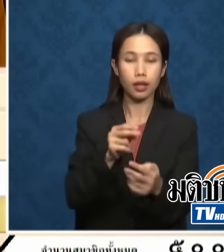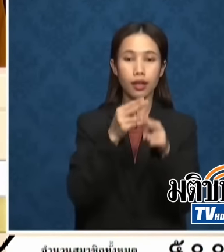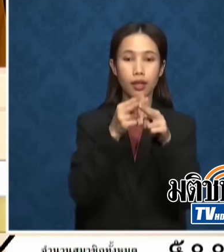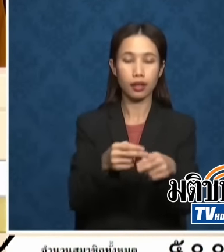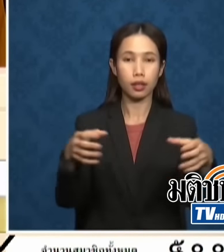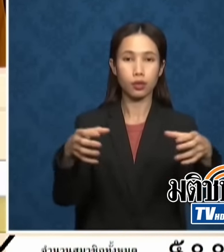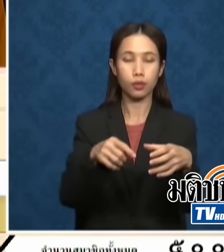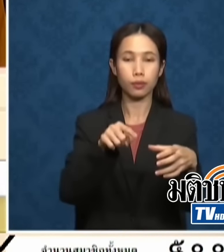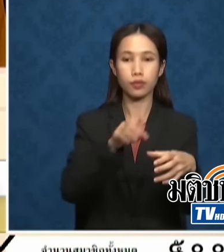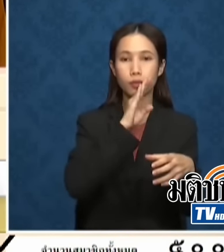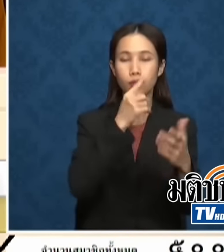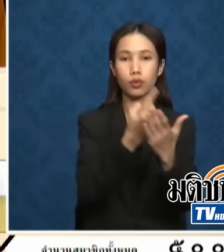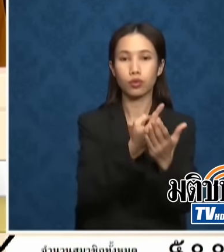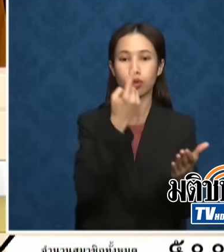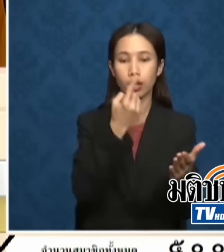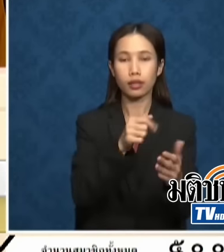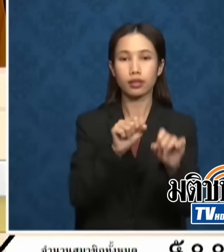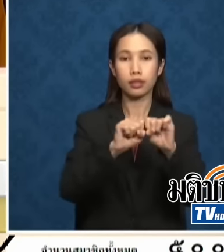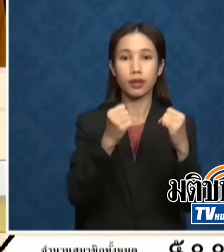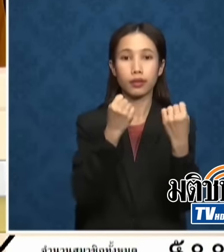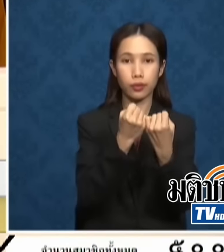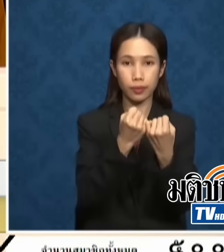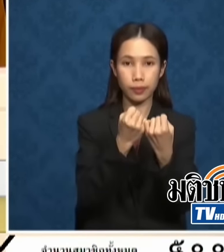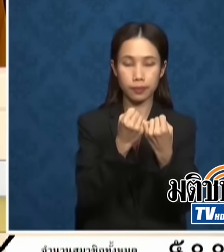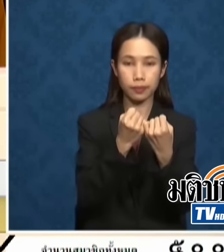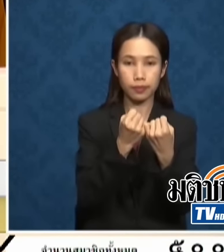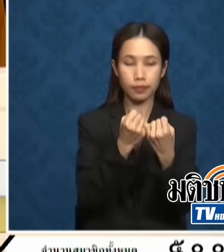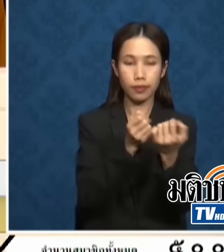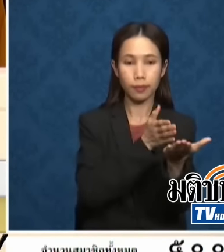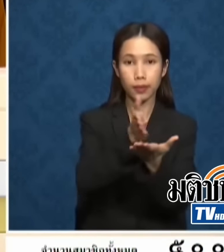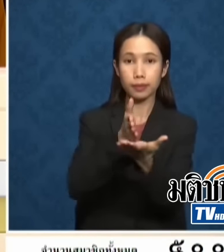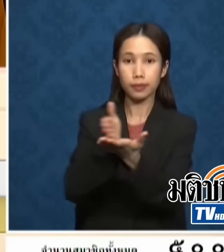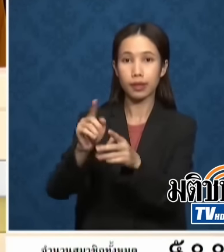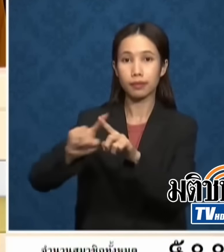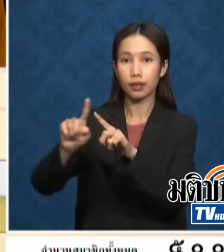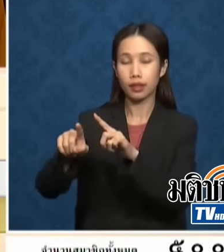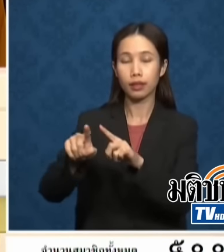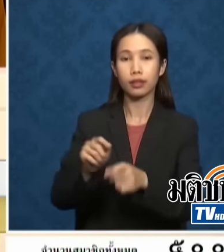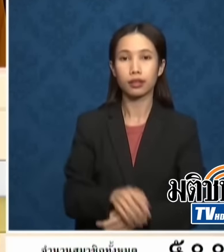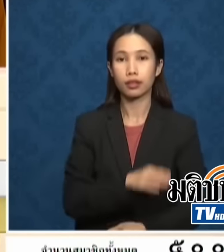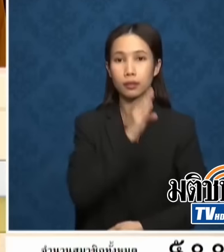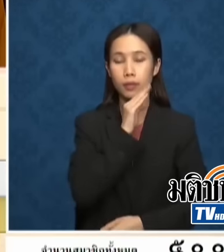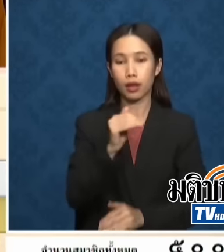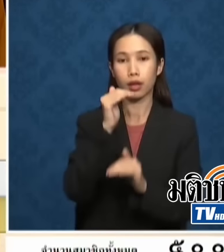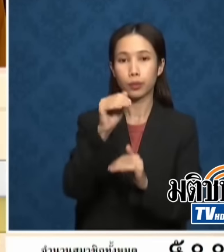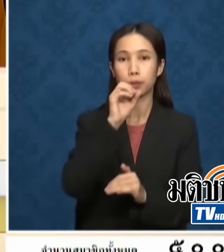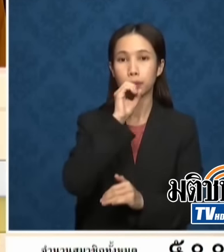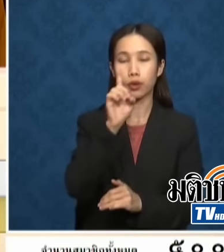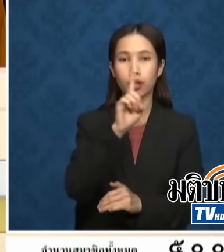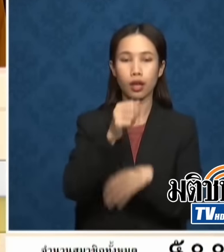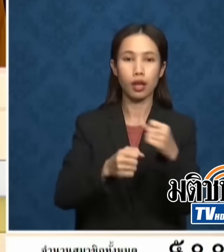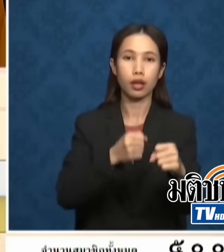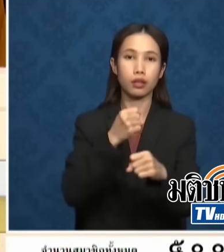ณีที่มีผู้แทนสมาคมในแต่ละด้านมากกว่า1และกำหนดเพิ่มเติมอ